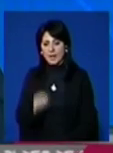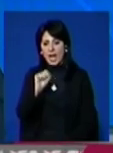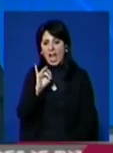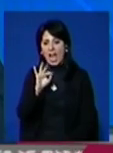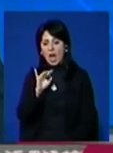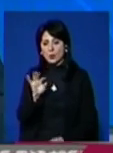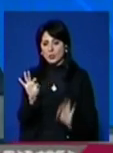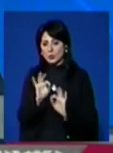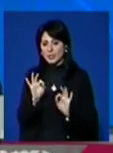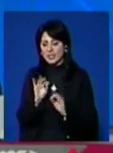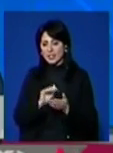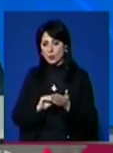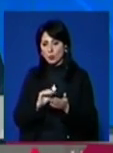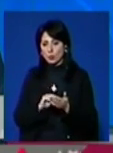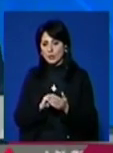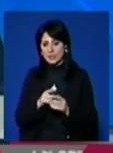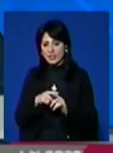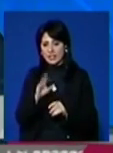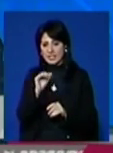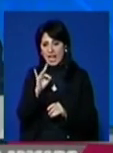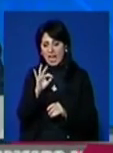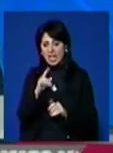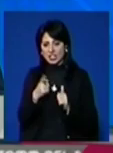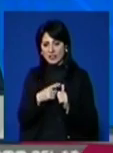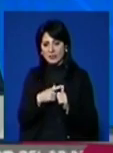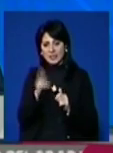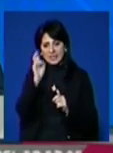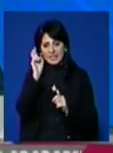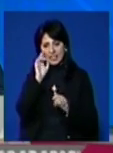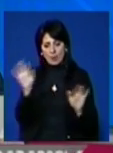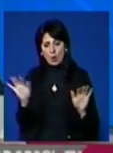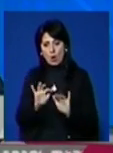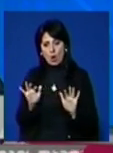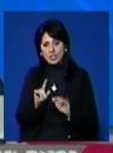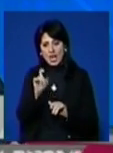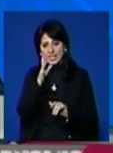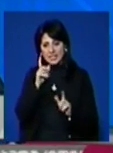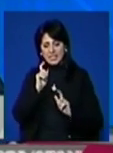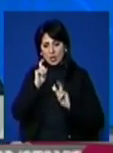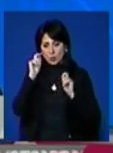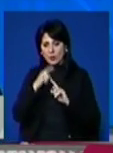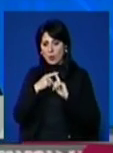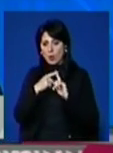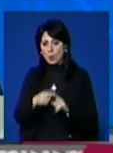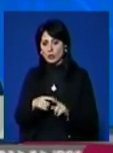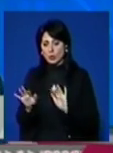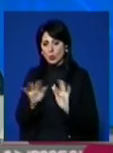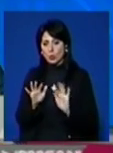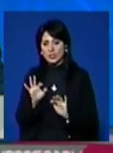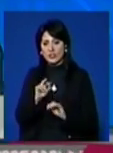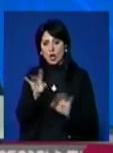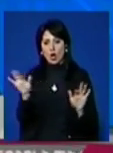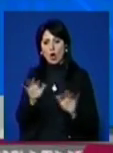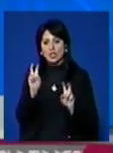აგუსტიკური საკრავებისთვის დაწერილი მუსიკის პრემია ერევანო სარაჯიშვილის სახელობის სახელმწიფო კონსერვატორიის 100 წლის იუბილისადმი მიძღვნილი ღონისძიებების